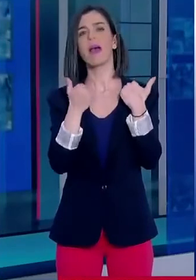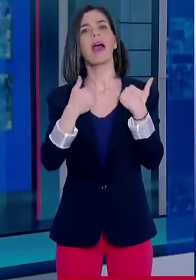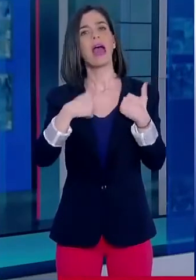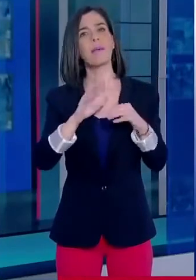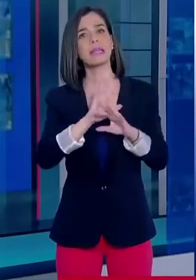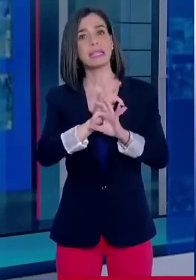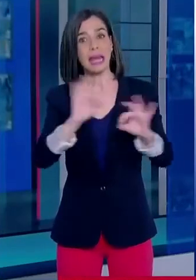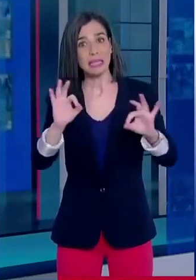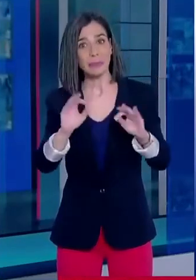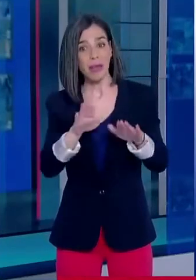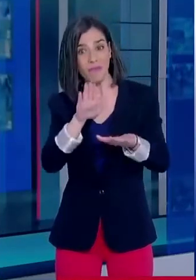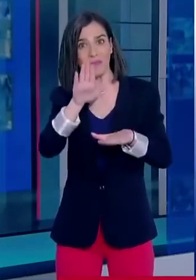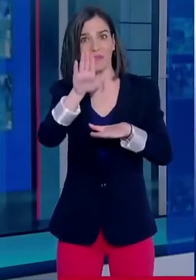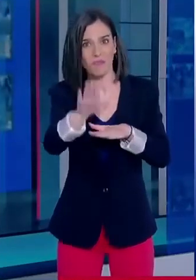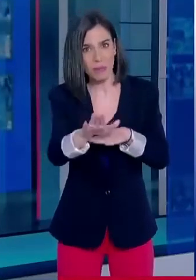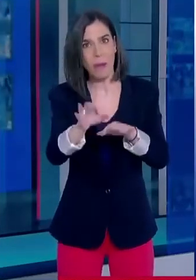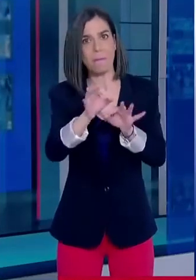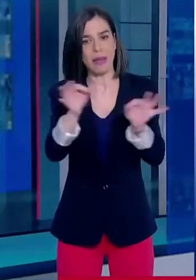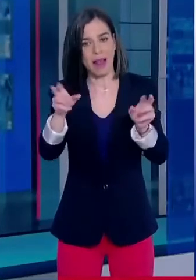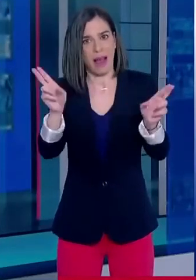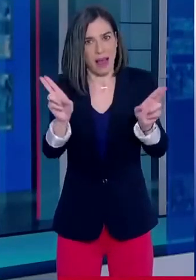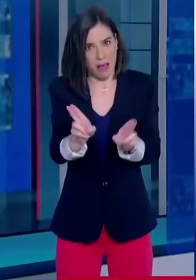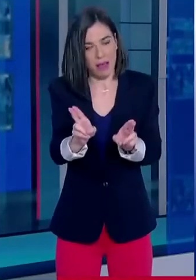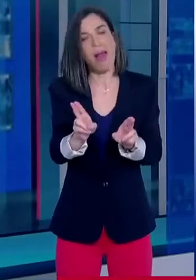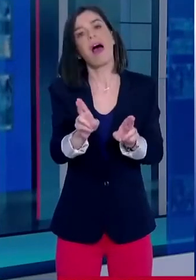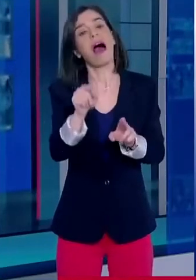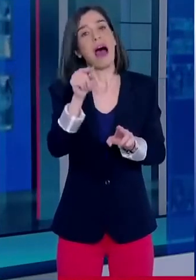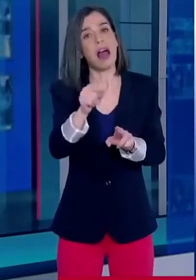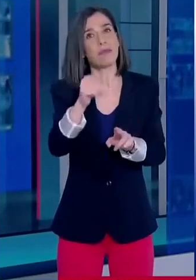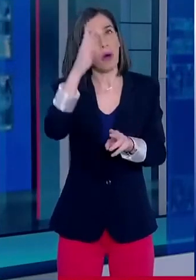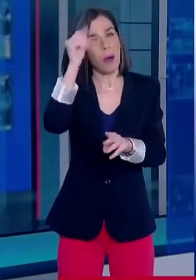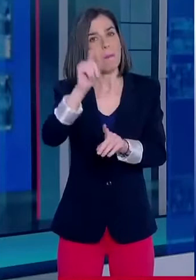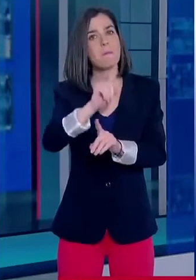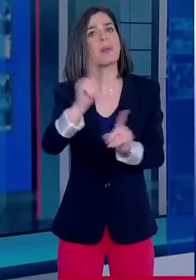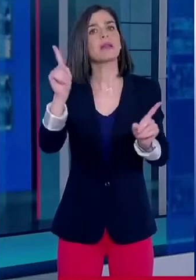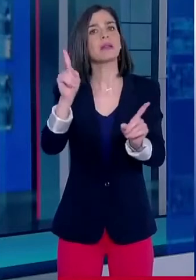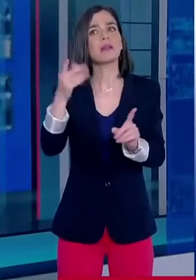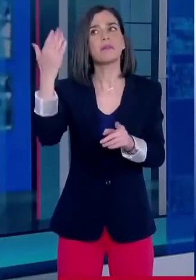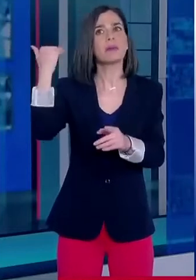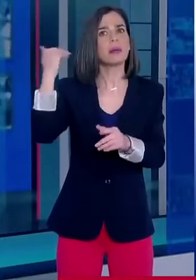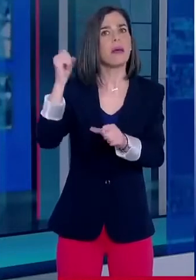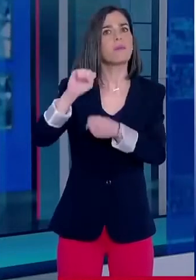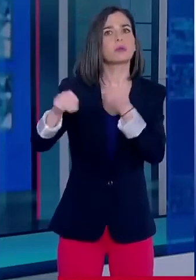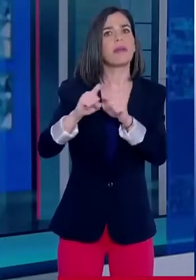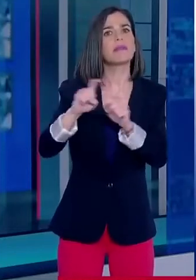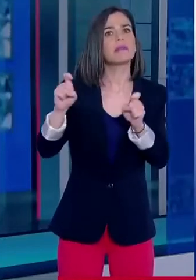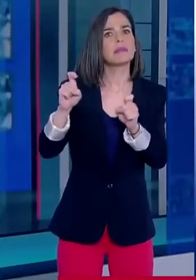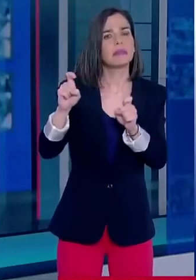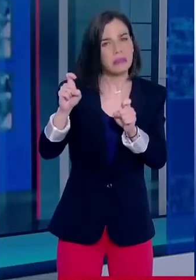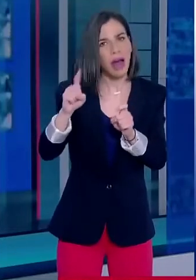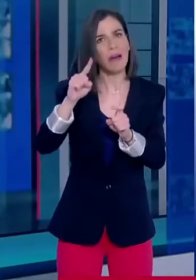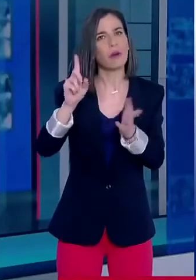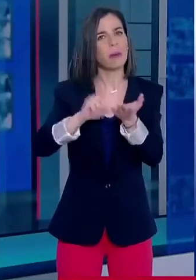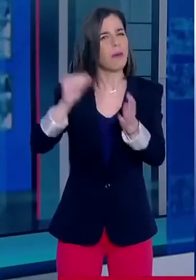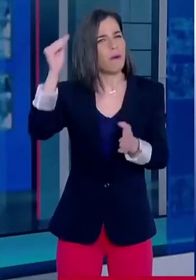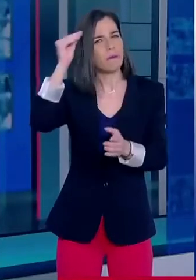περάσουμε στην όποια επόμενη φάση, αυτό όμως δεν πρέπει να μας κάνει να ξεχνάμε σε ποιο στάδιο της προσπάθειας βρισκόμαστε σήμερα, αυτή